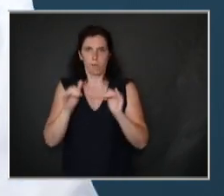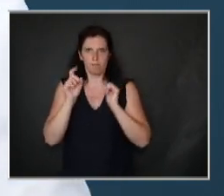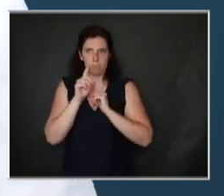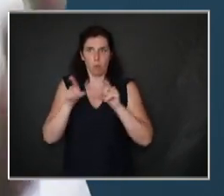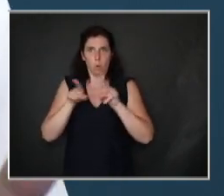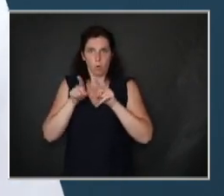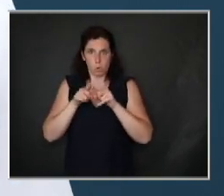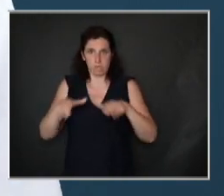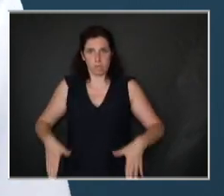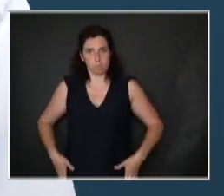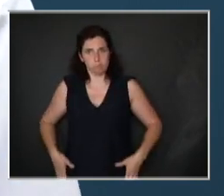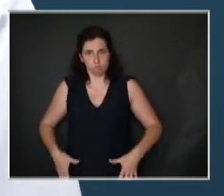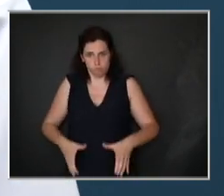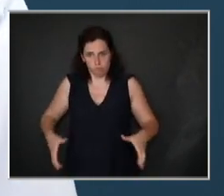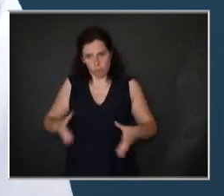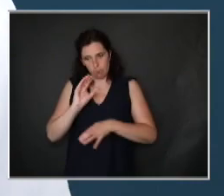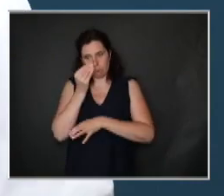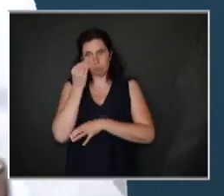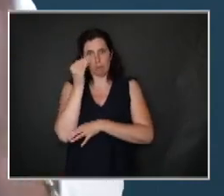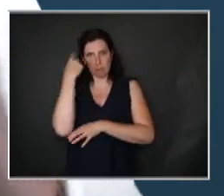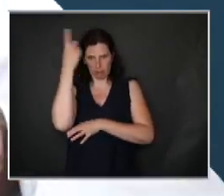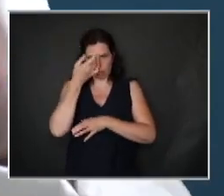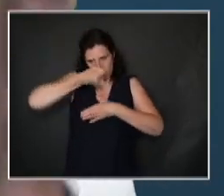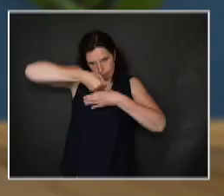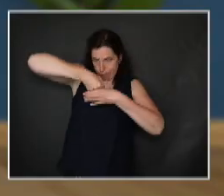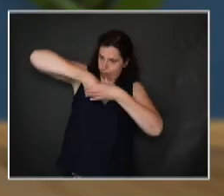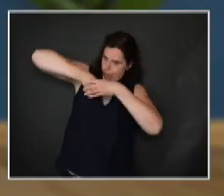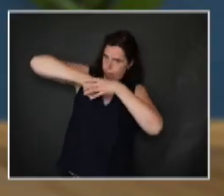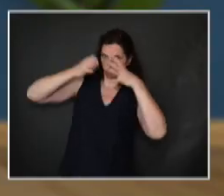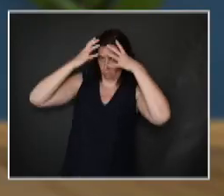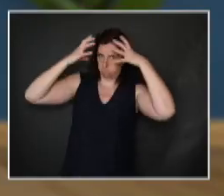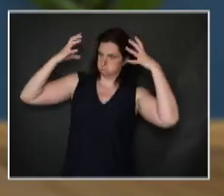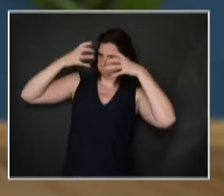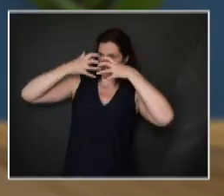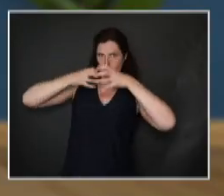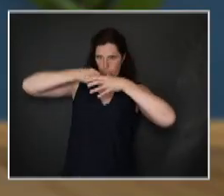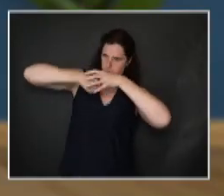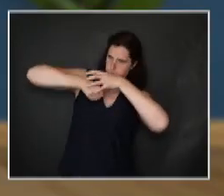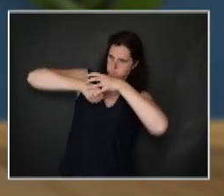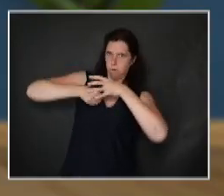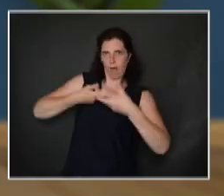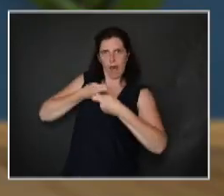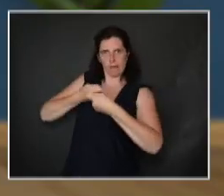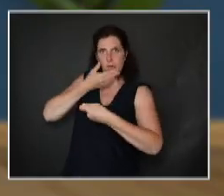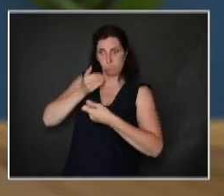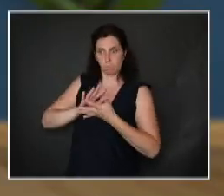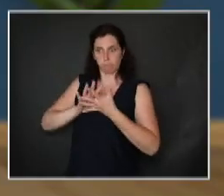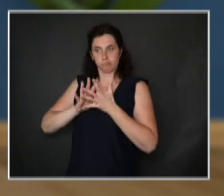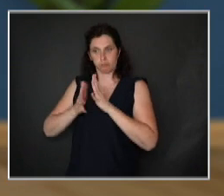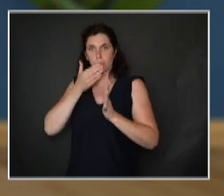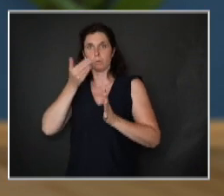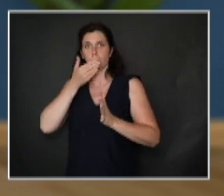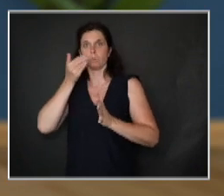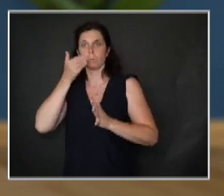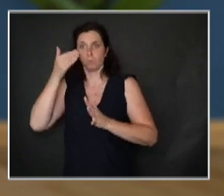puisse laisser passer la grosse tête de nos bébés qui ont un gros cerveau. Tout ça, c'est des choses qui vont encore s'améliorer, je pense, au